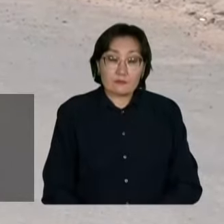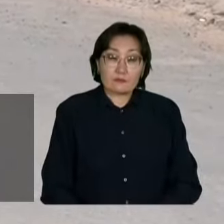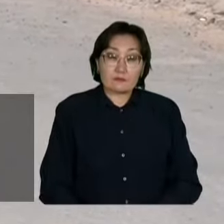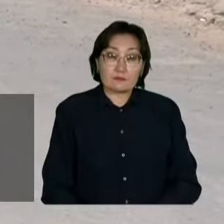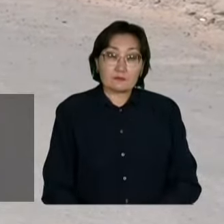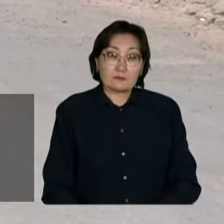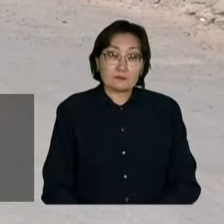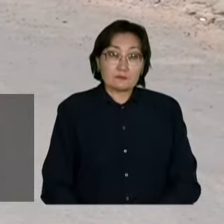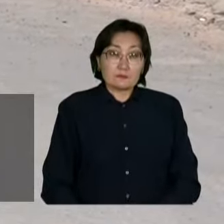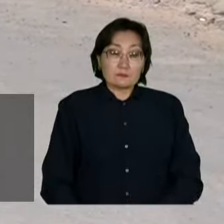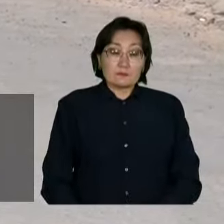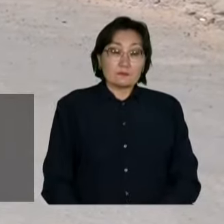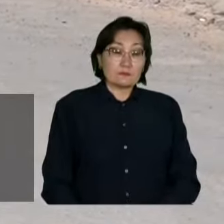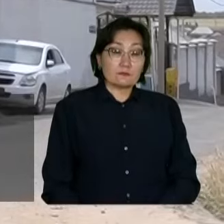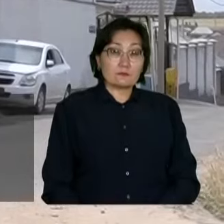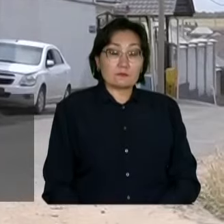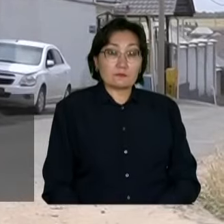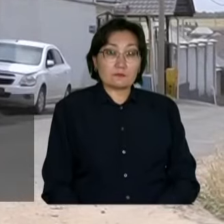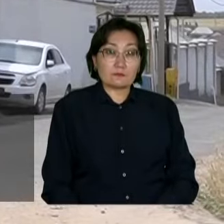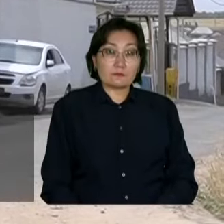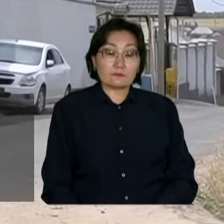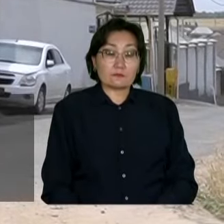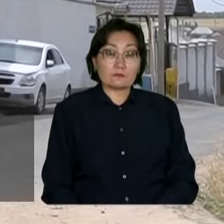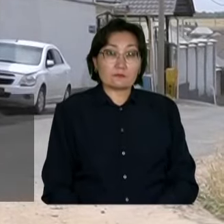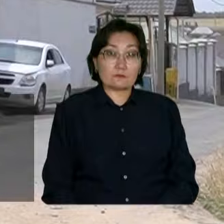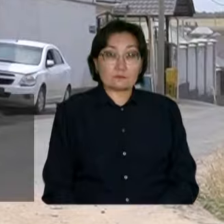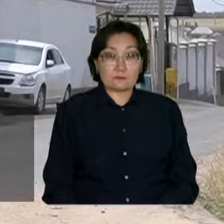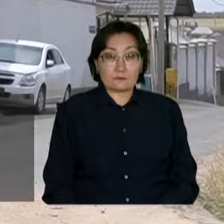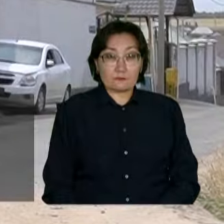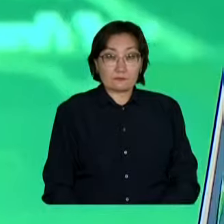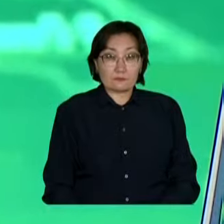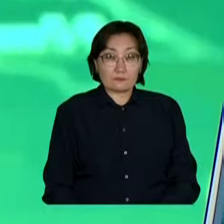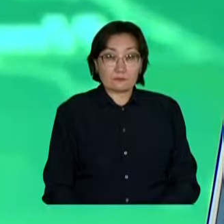Күбасова, Александр Крапивкин, Алматы телеарнасы, Түркістан облысы.